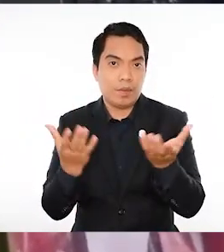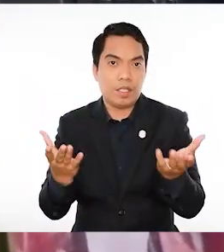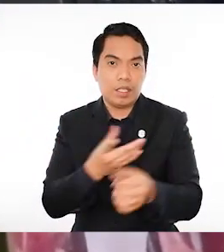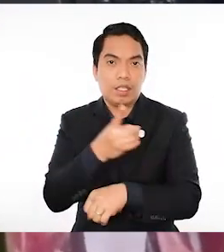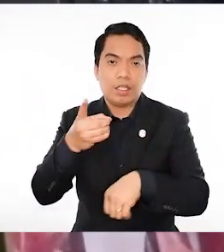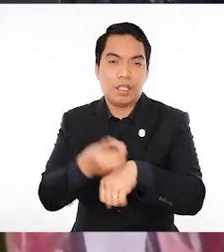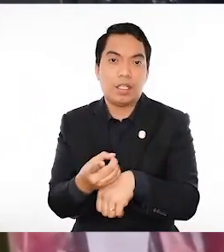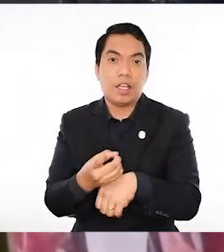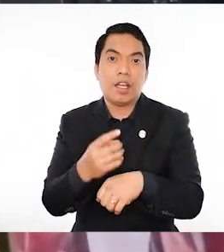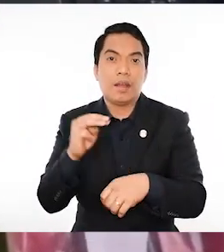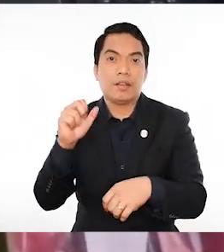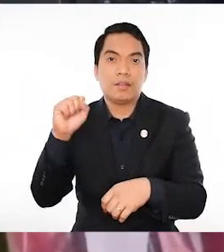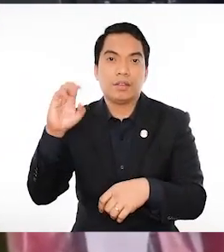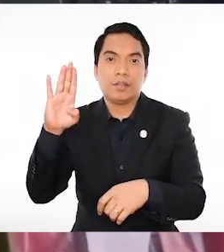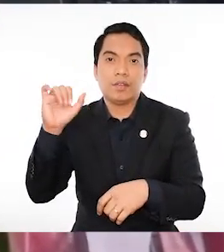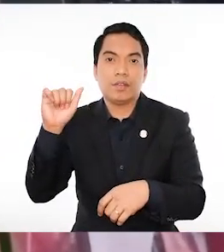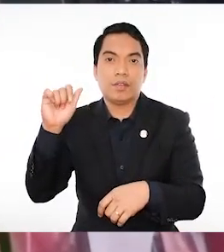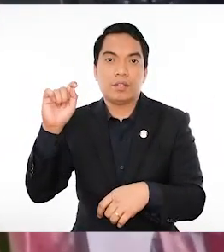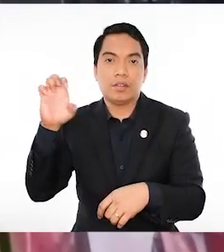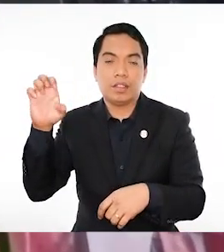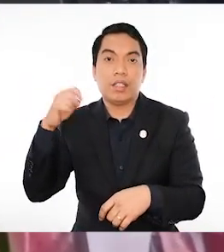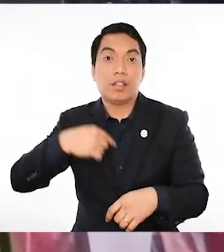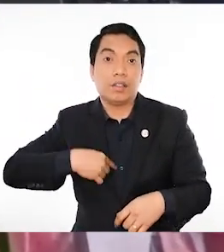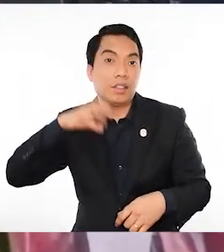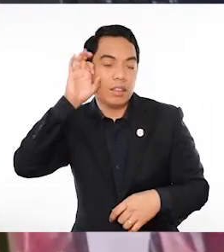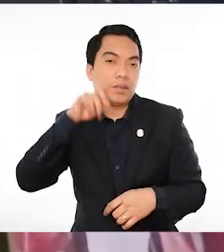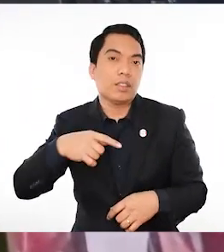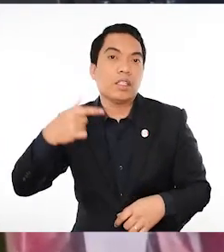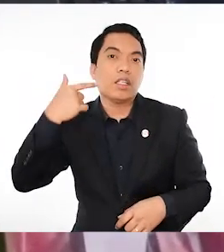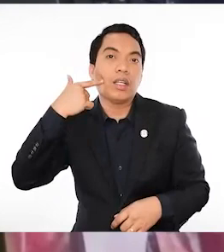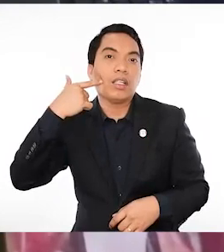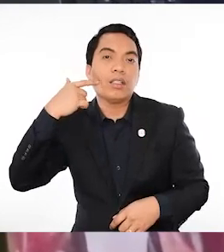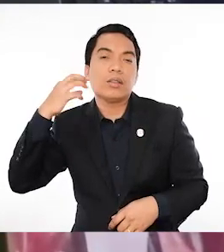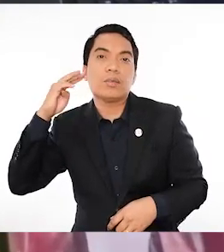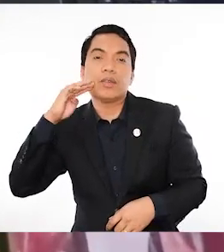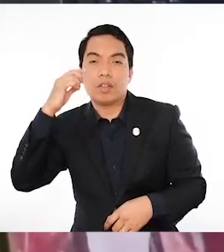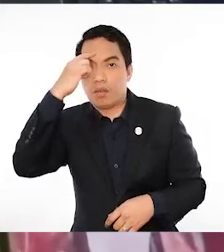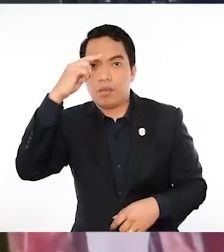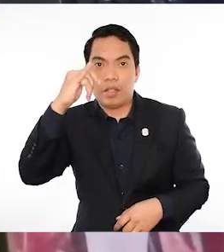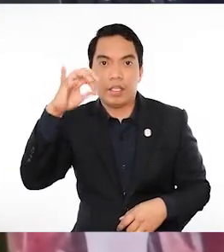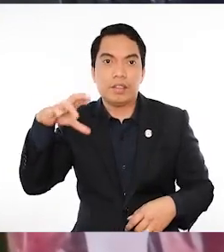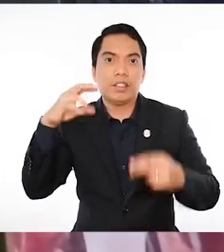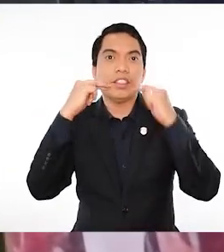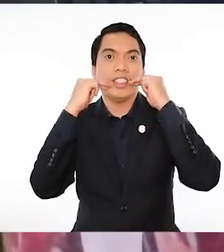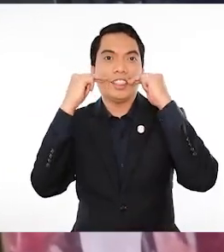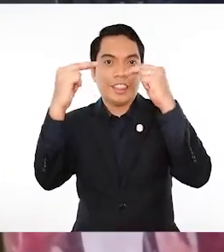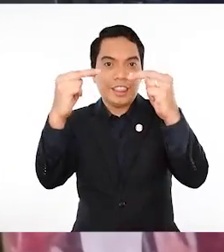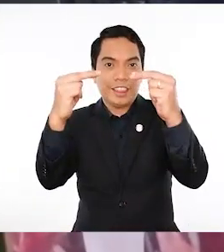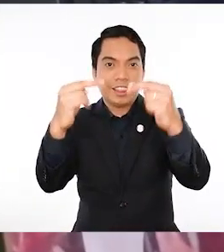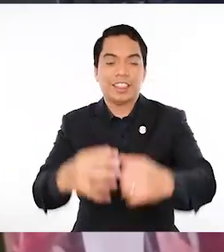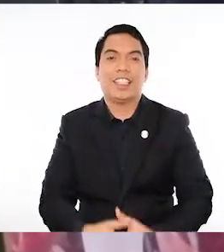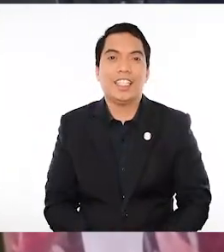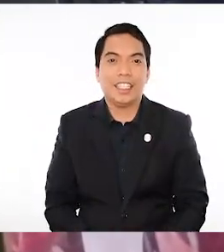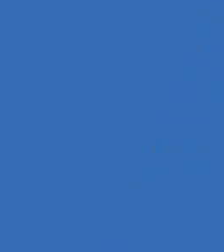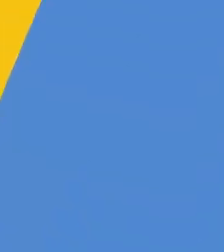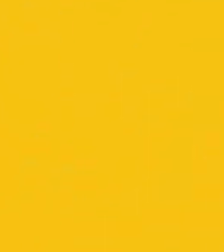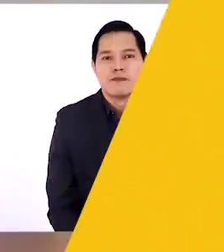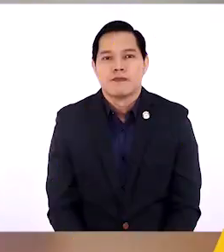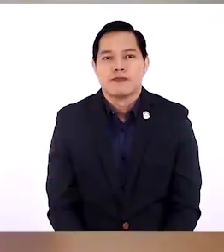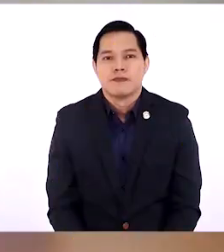sa distrito ng Masbate, ako po si kapatid na Gladys Belbensurto para sa Iglesia ni Cristo News